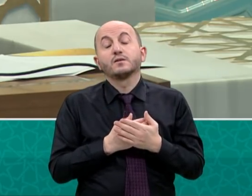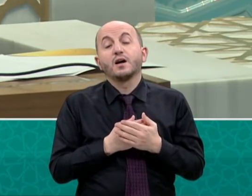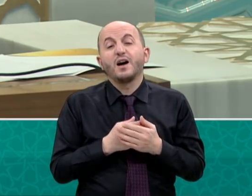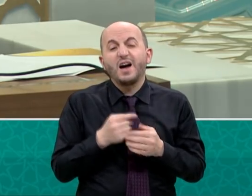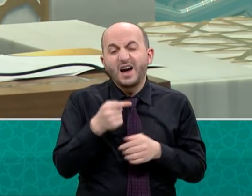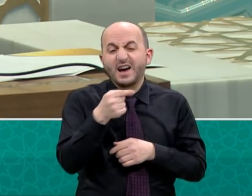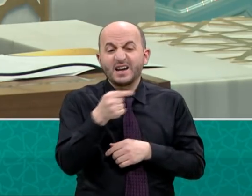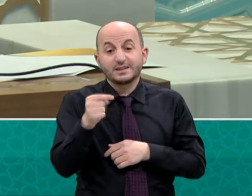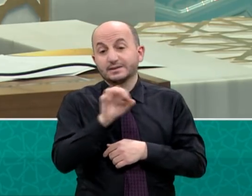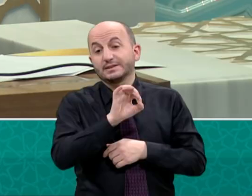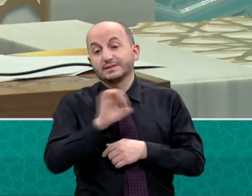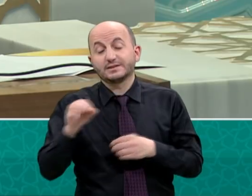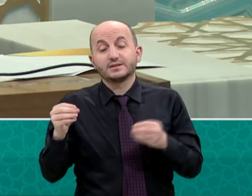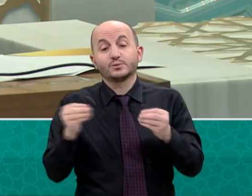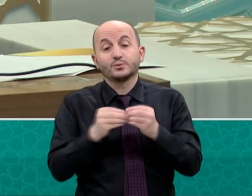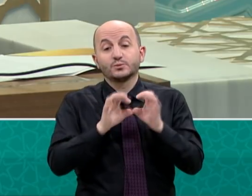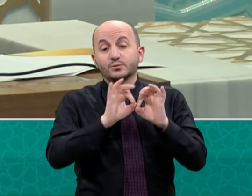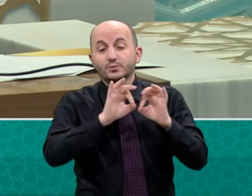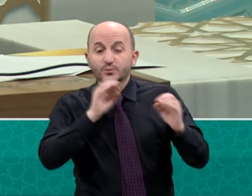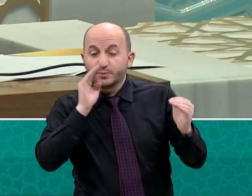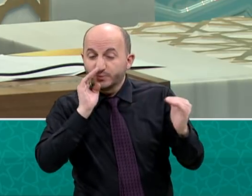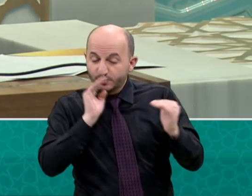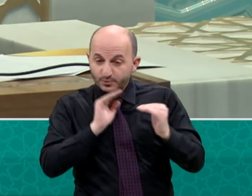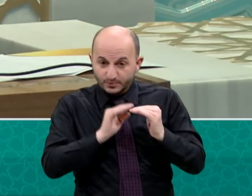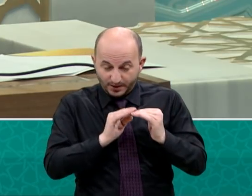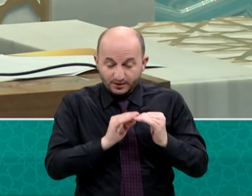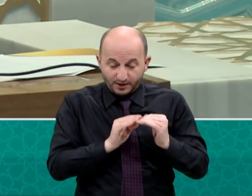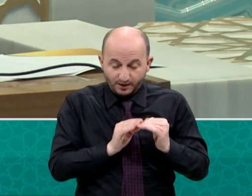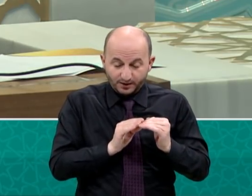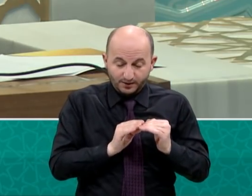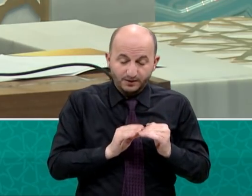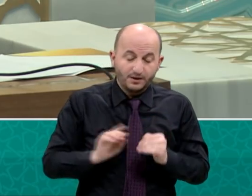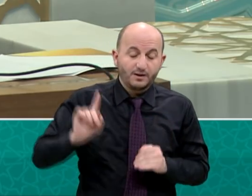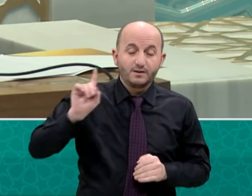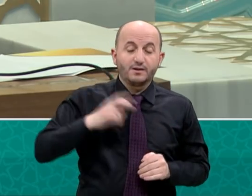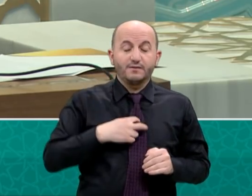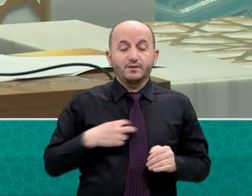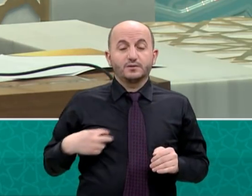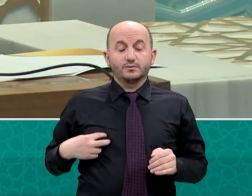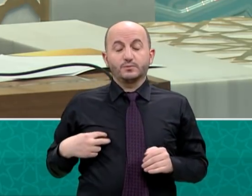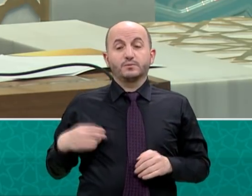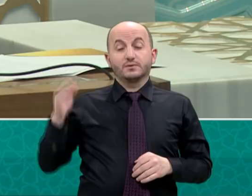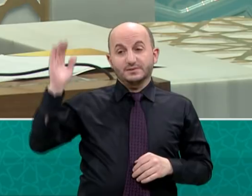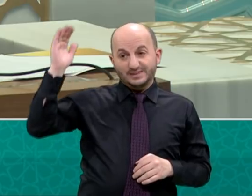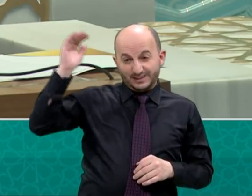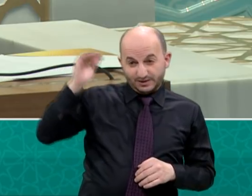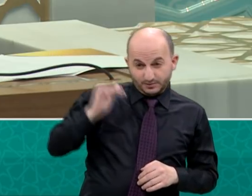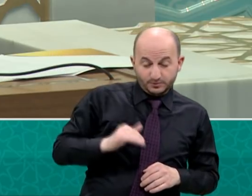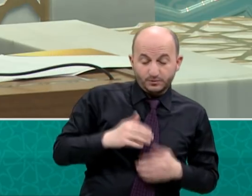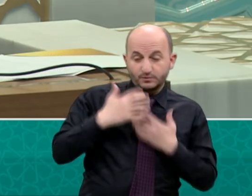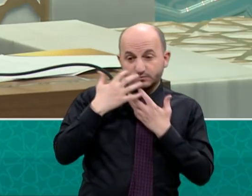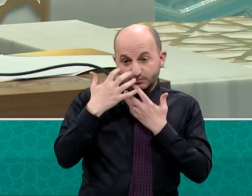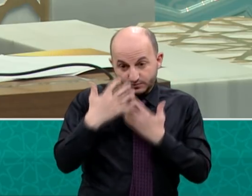kusursuz uymaya ve Allah ve Resulünün getirmiş olduğu bu